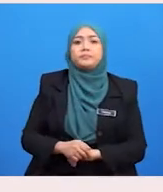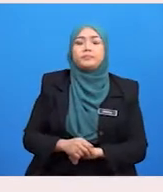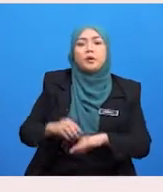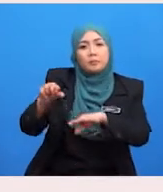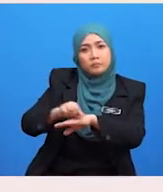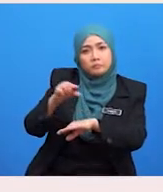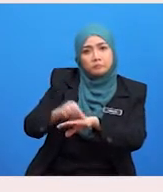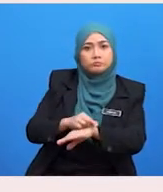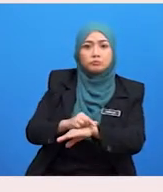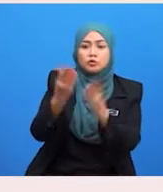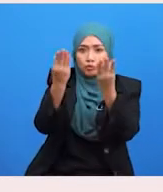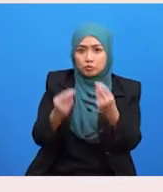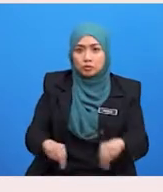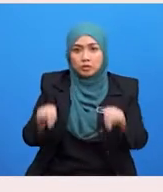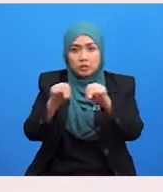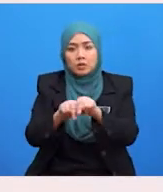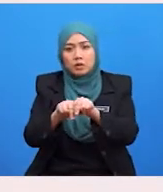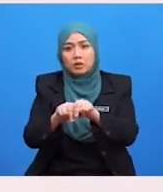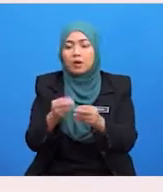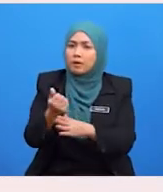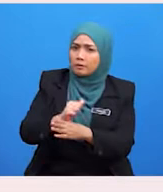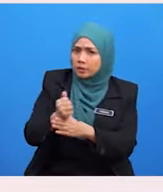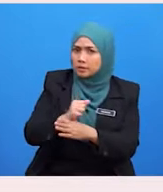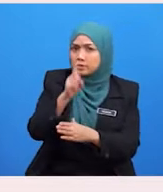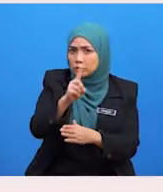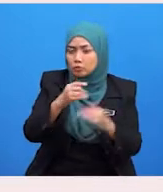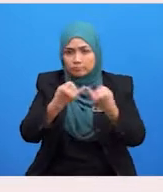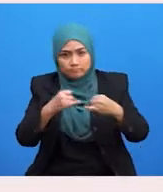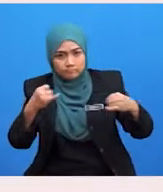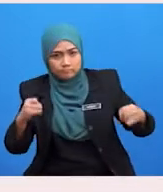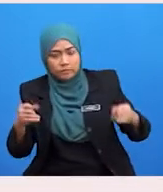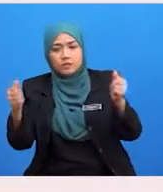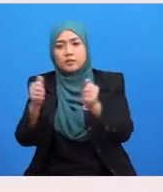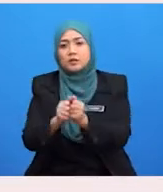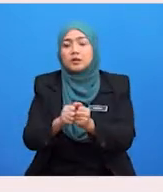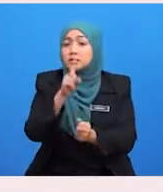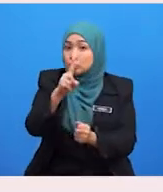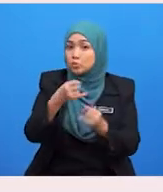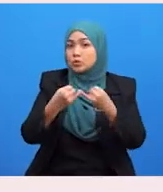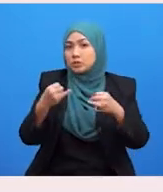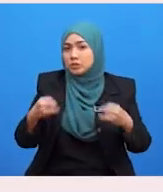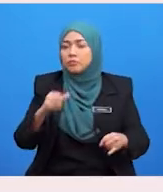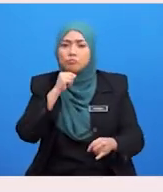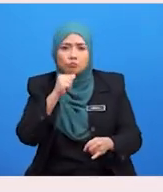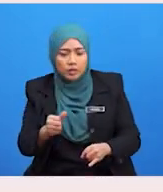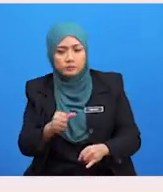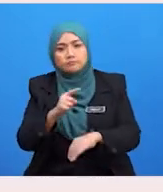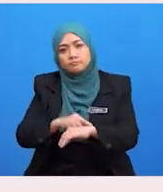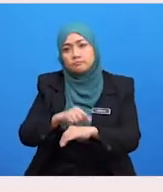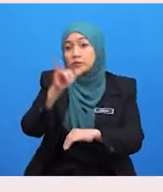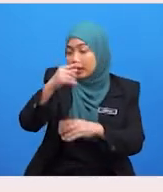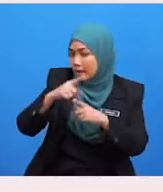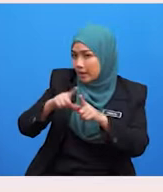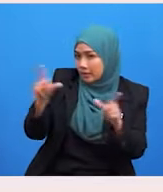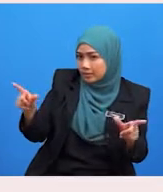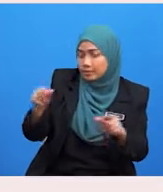kaedah susut nilai boleh berbeza antara satu jenis aset bukan semasa dengan satu jenis aset bukan semasa yang